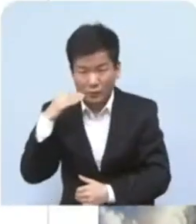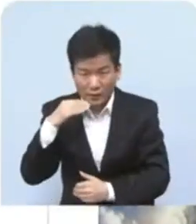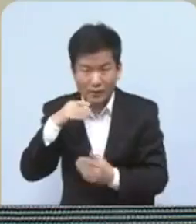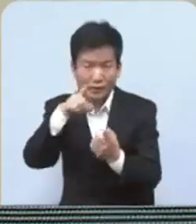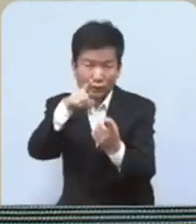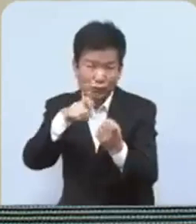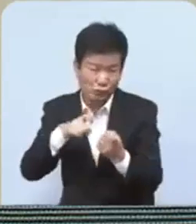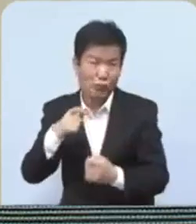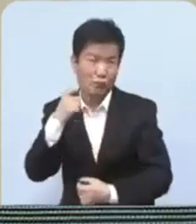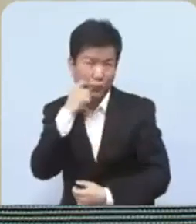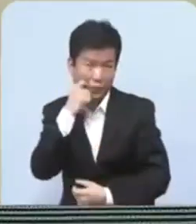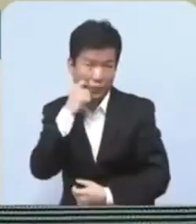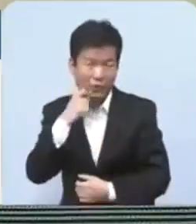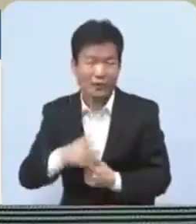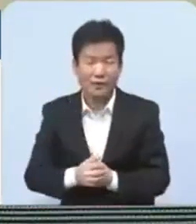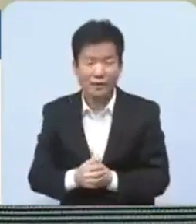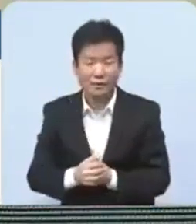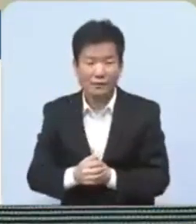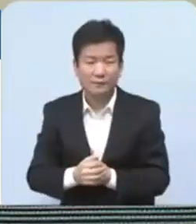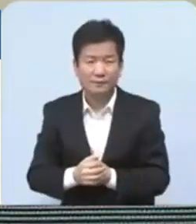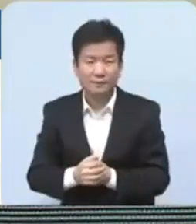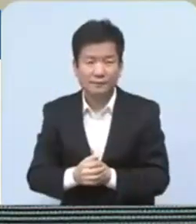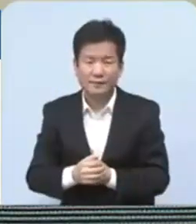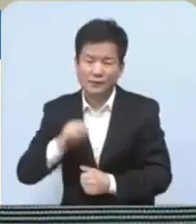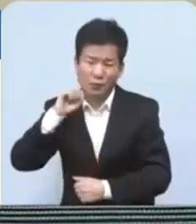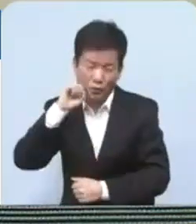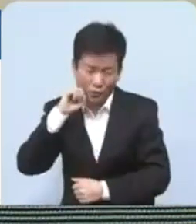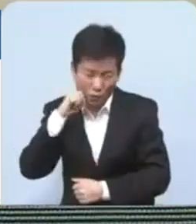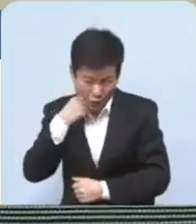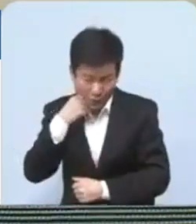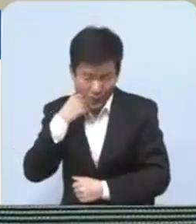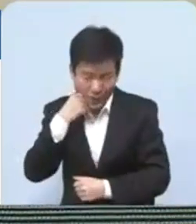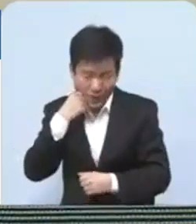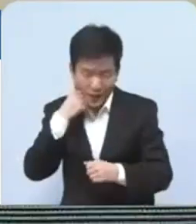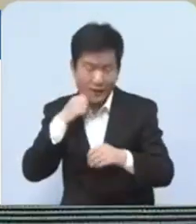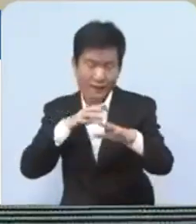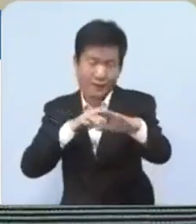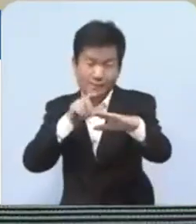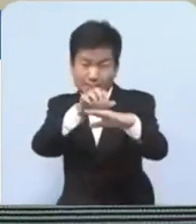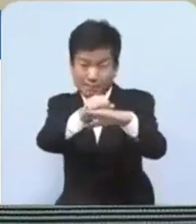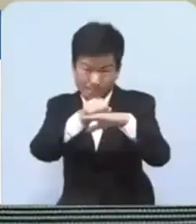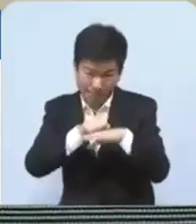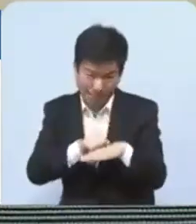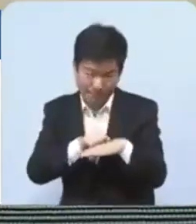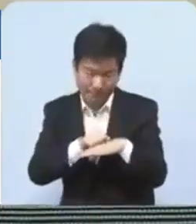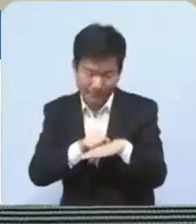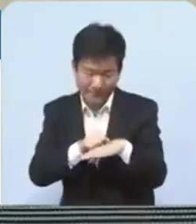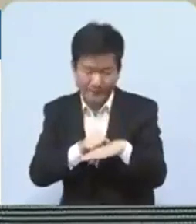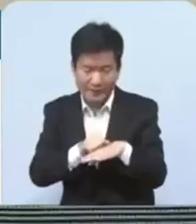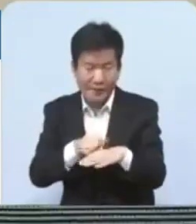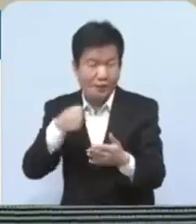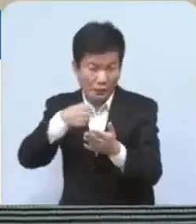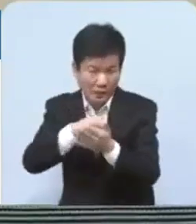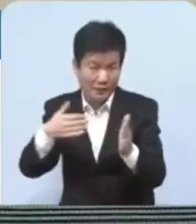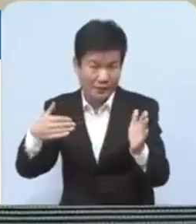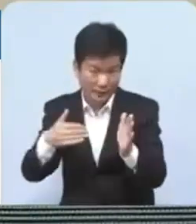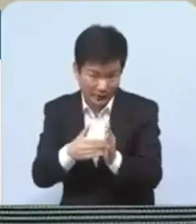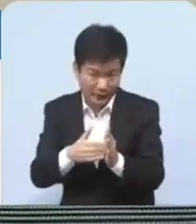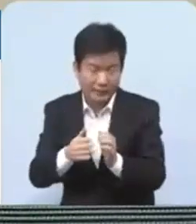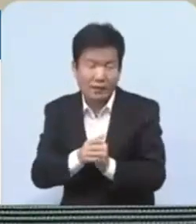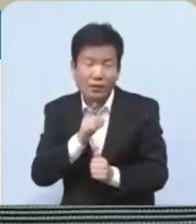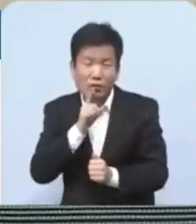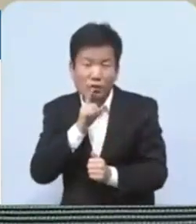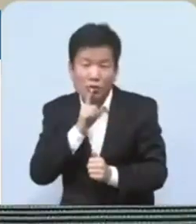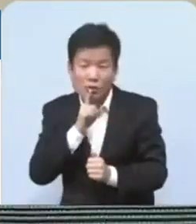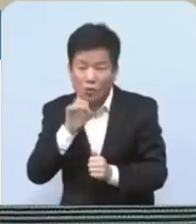되지 않았었거든요. 게다가 어렵사리 구해가지고 이제 그 차량을 배정받아갖고